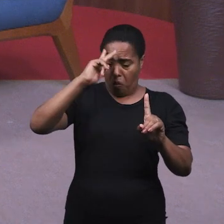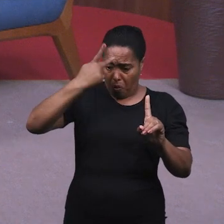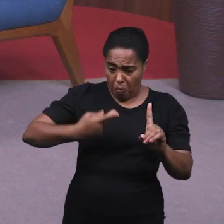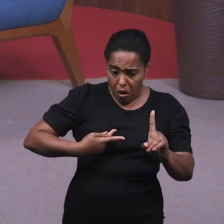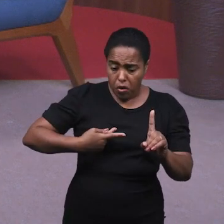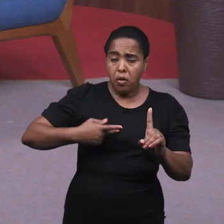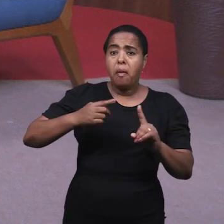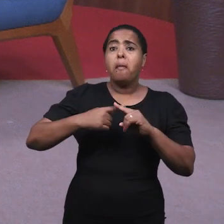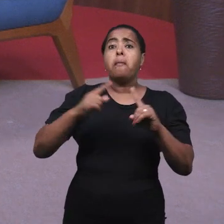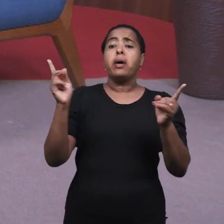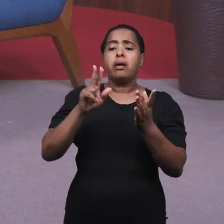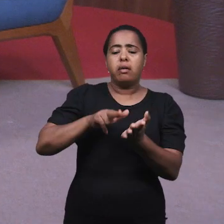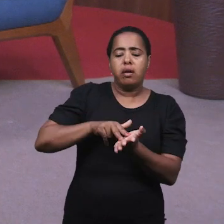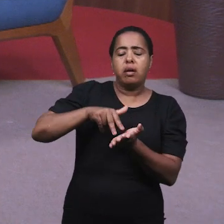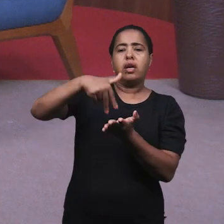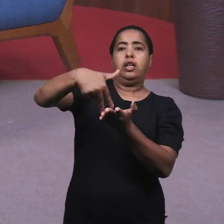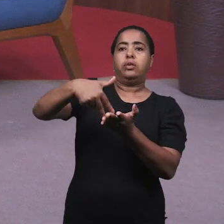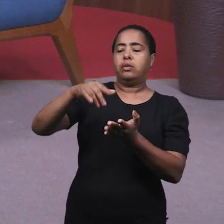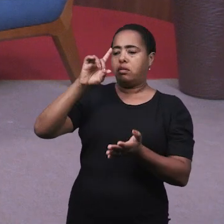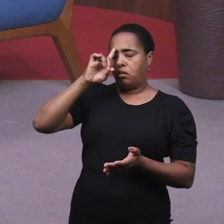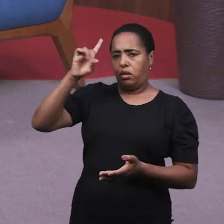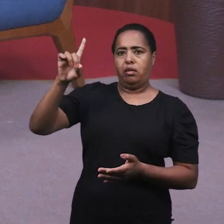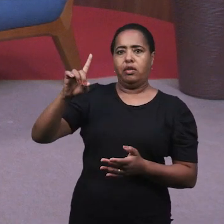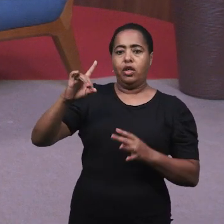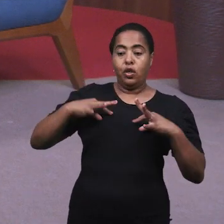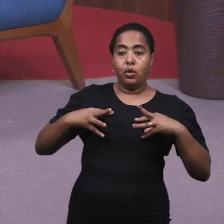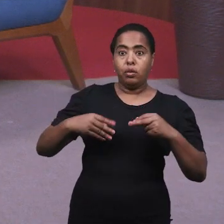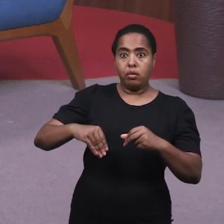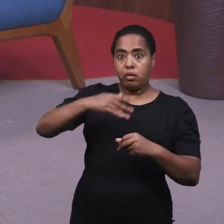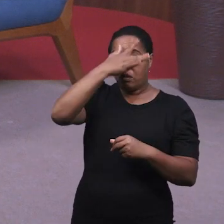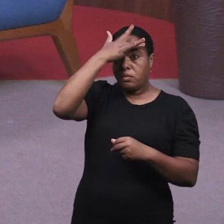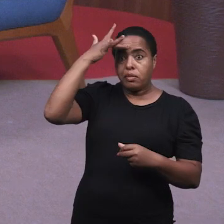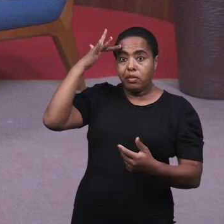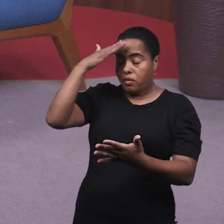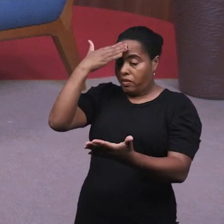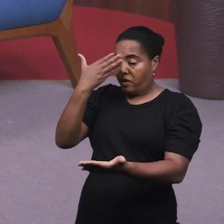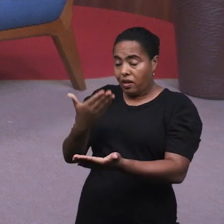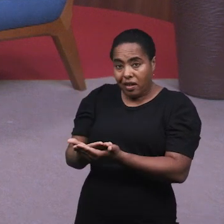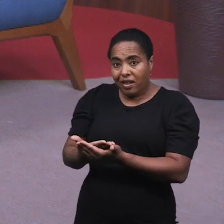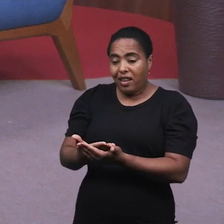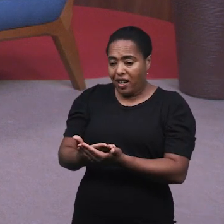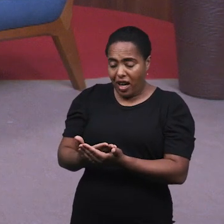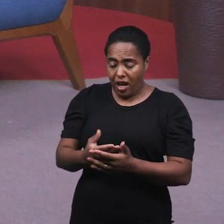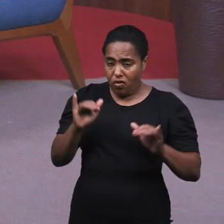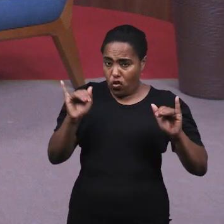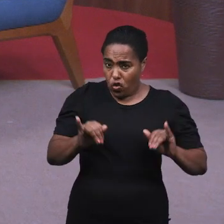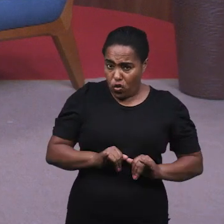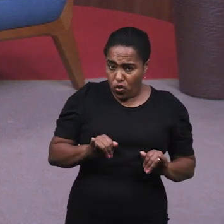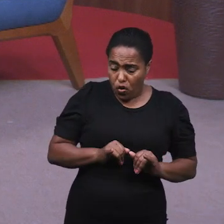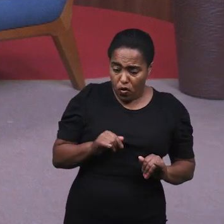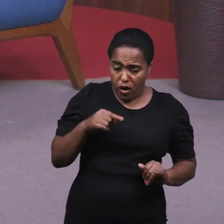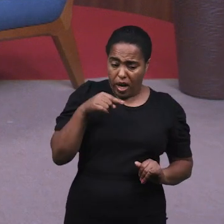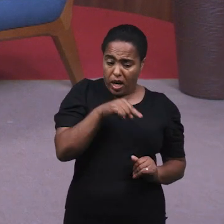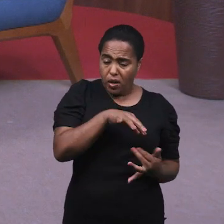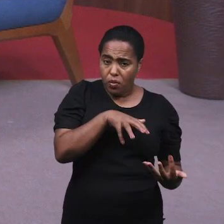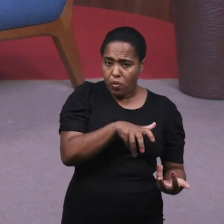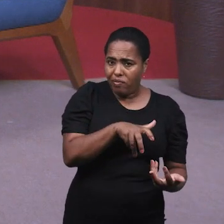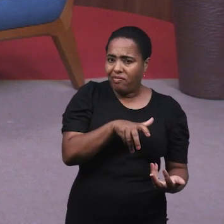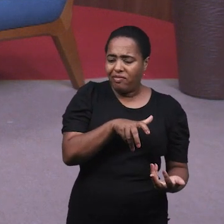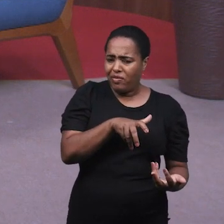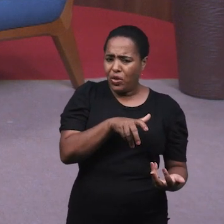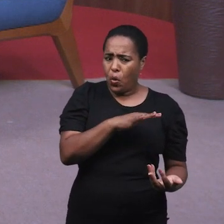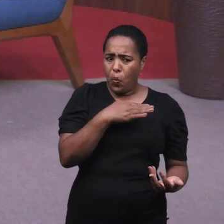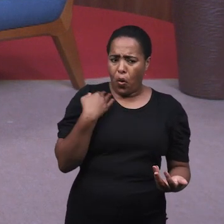tous ceux qui croient en lui ne périra jamais, mais aura la vie éternelle. Nous pouvons même, juste